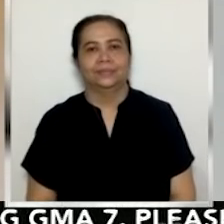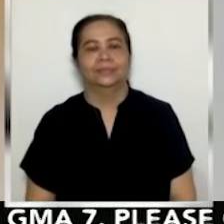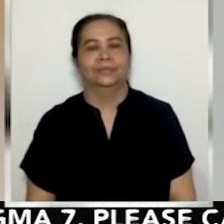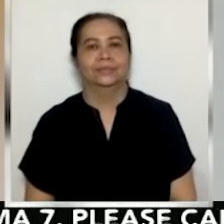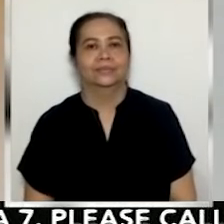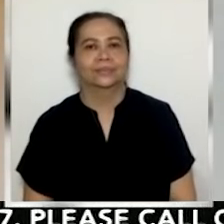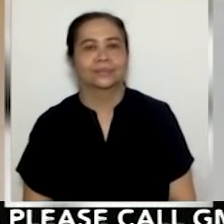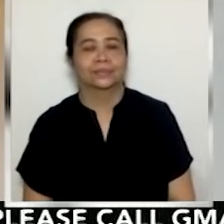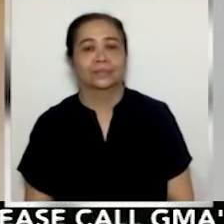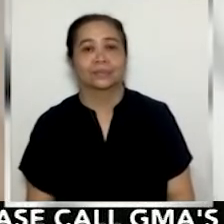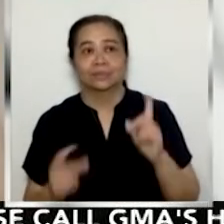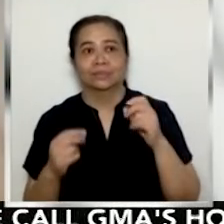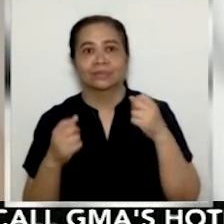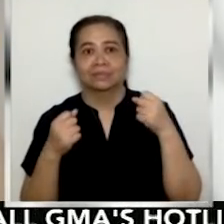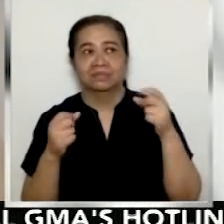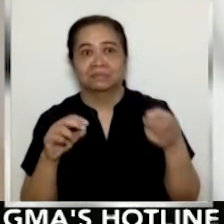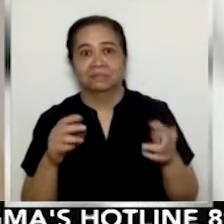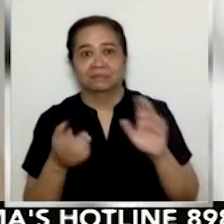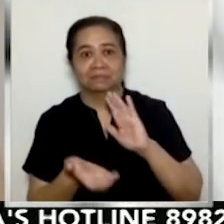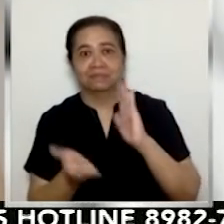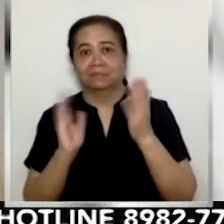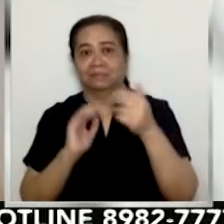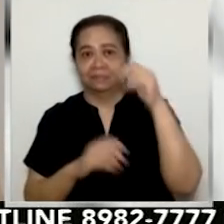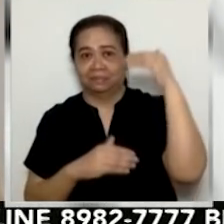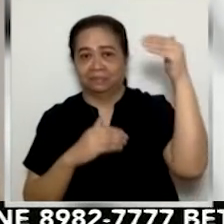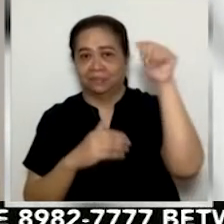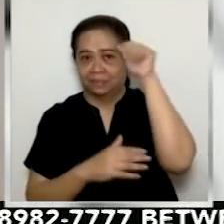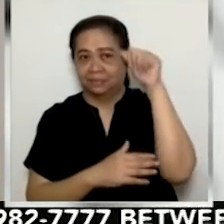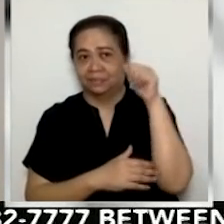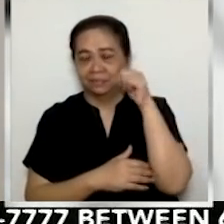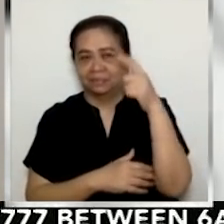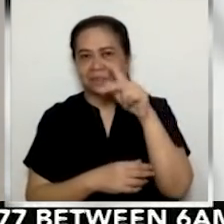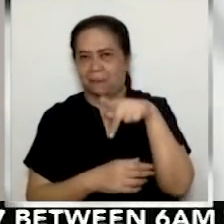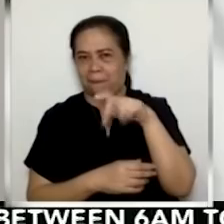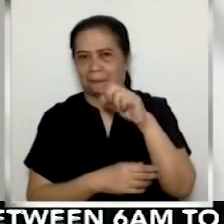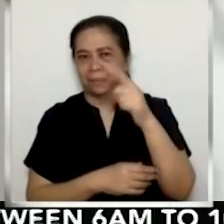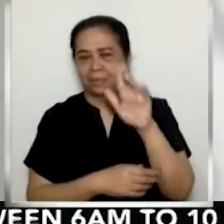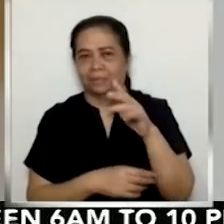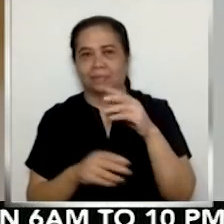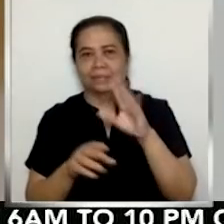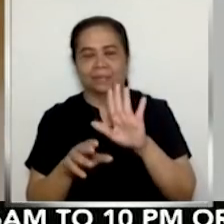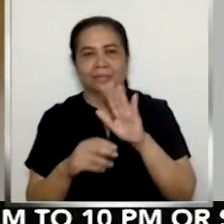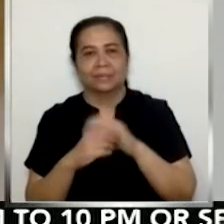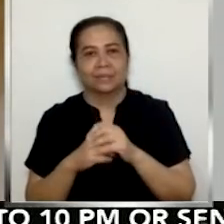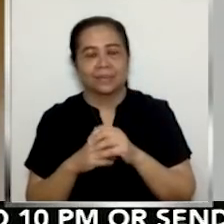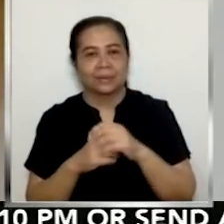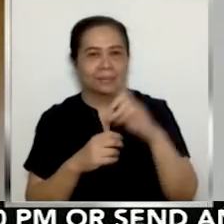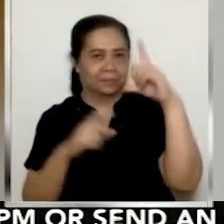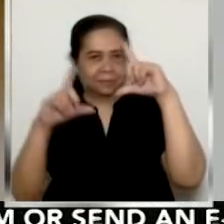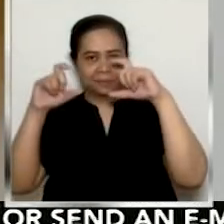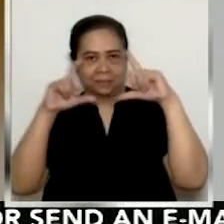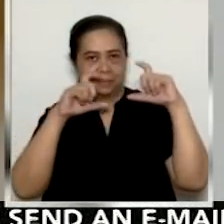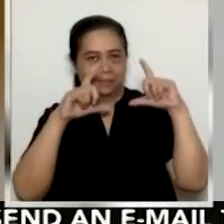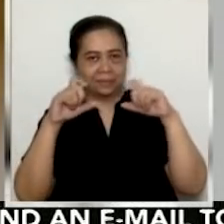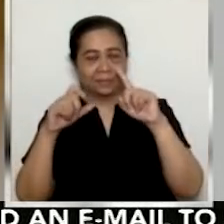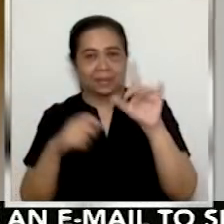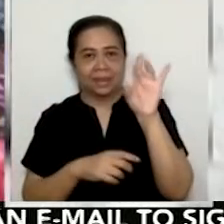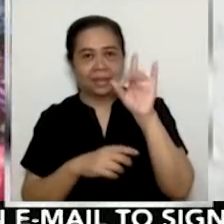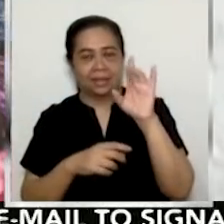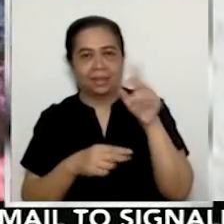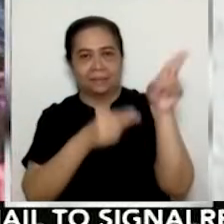Swinging into adulthood now, yan ang peg ni Kyline Alcantara sa kanyang pictorial para sa kanyang 18th